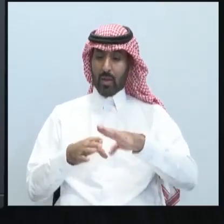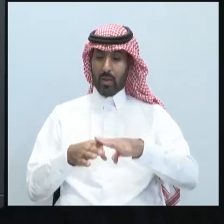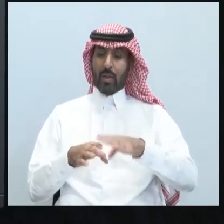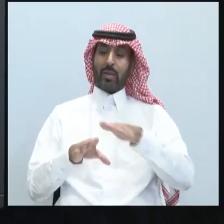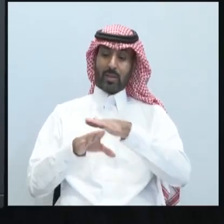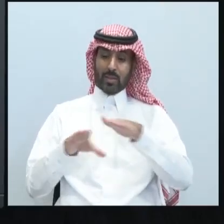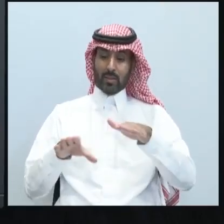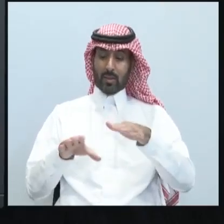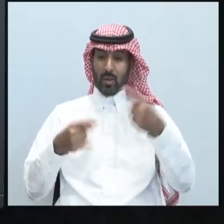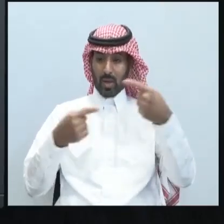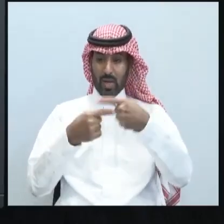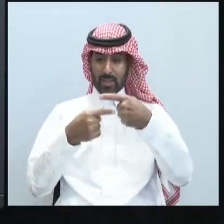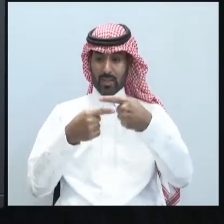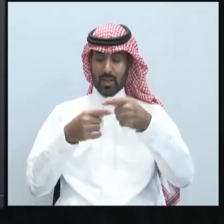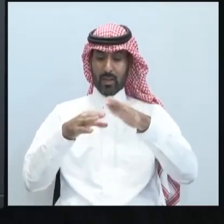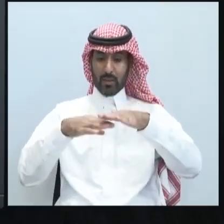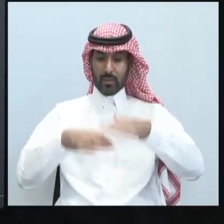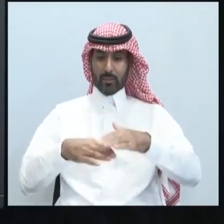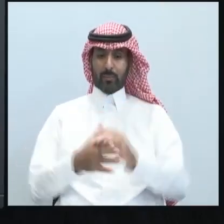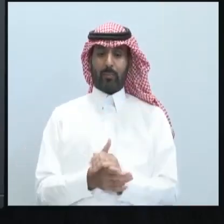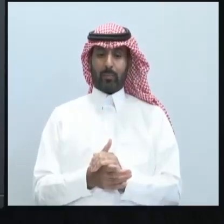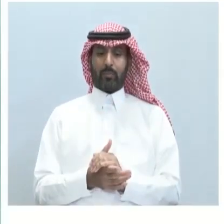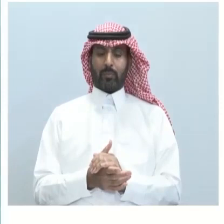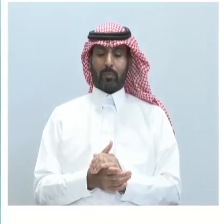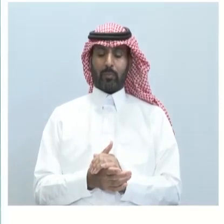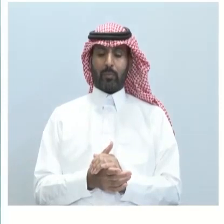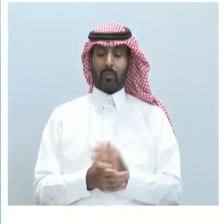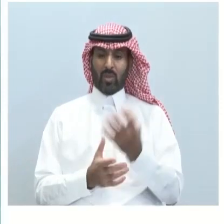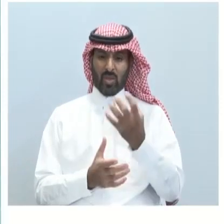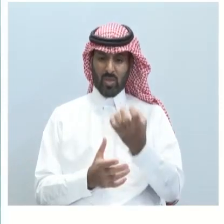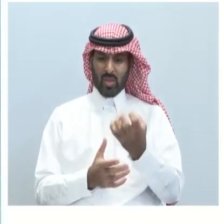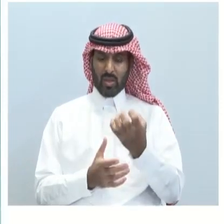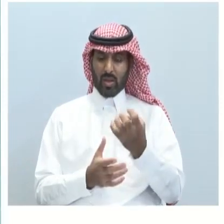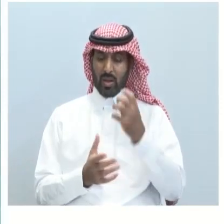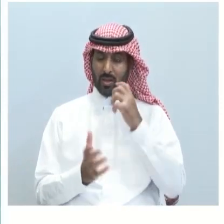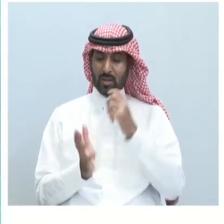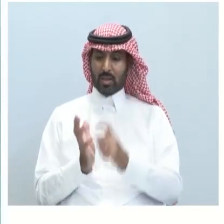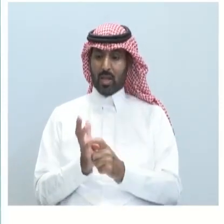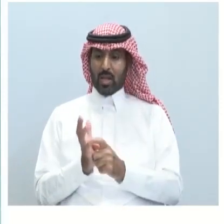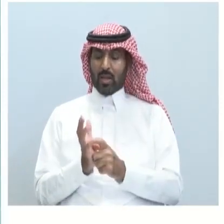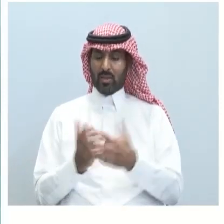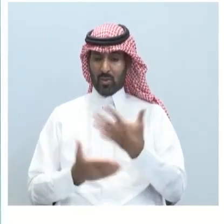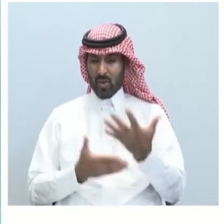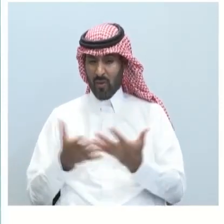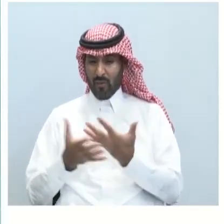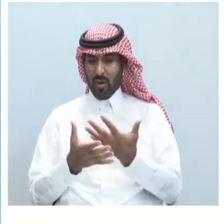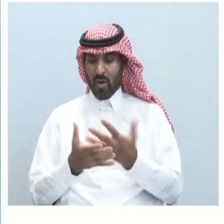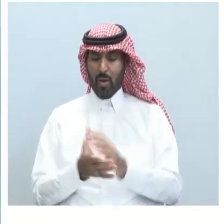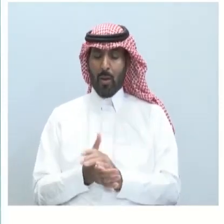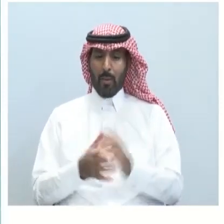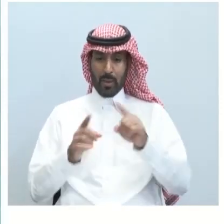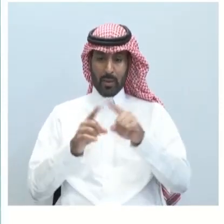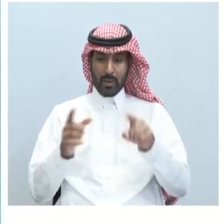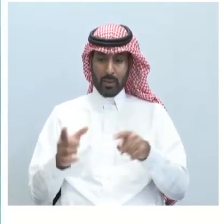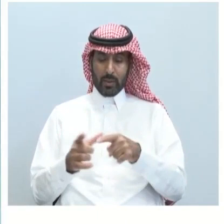اللي هو معناته سهمين سهمين عكس بعض اللي هو حاله اتزان فان النظام اللي هو نظام مين نظام التفاعل نظام المغلق